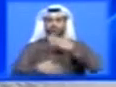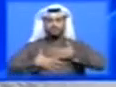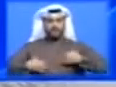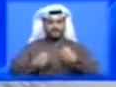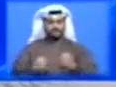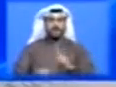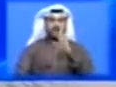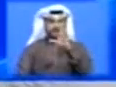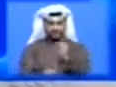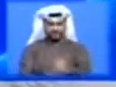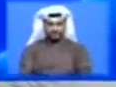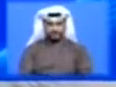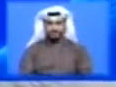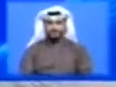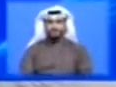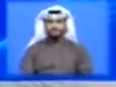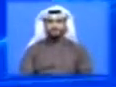موفور الصحة والعافية.